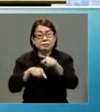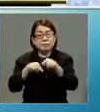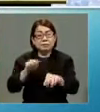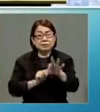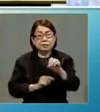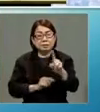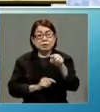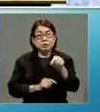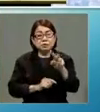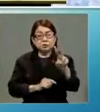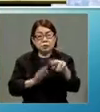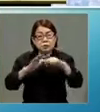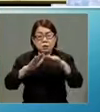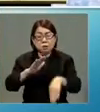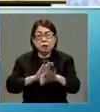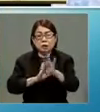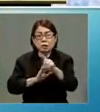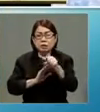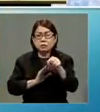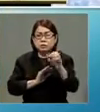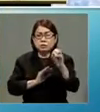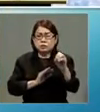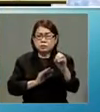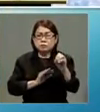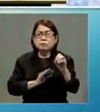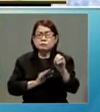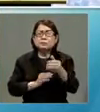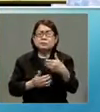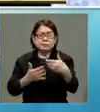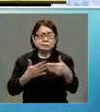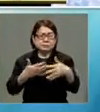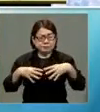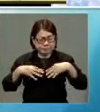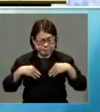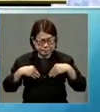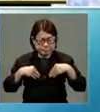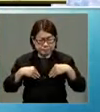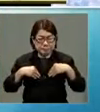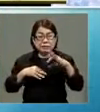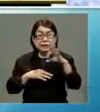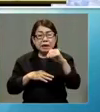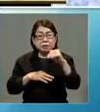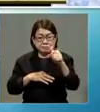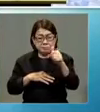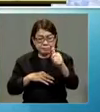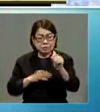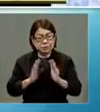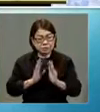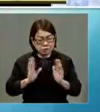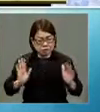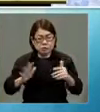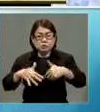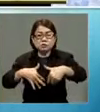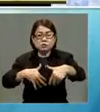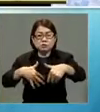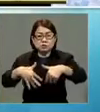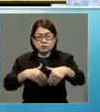91.2% ลดลงมาเหลือ 91.0% อันนี้ผมว่าผมก็พอรับได้นะครับก็ยังอยู่ที่90ต้องขอขอบคุณพี่น้องประชาชน